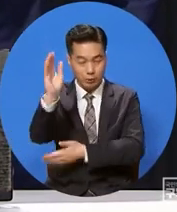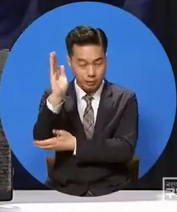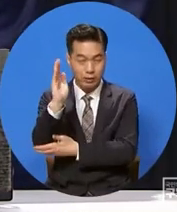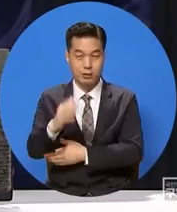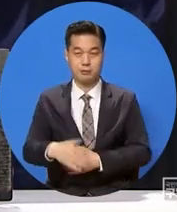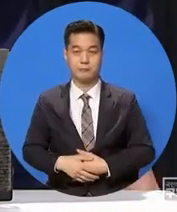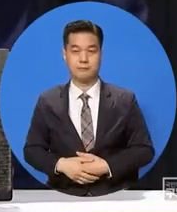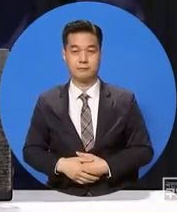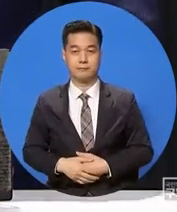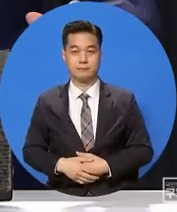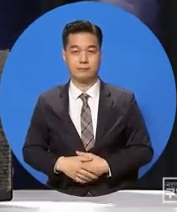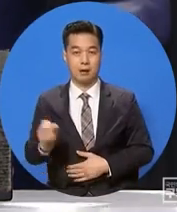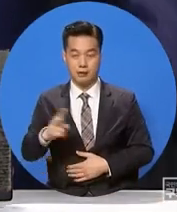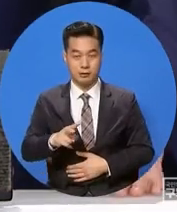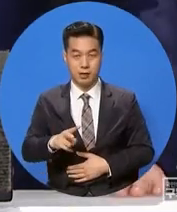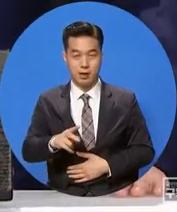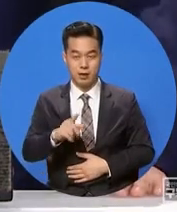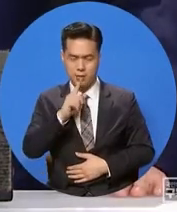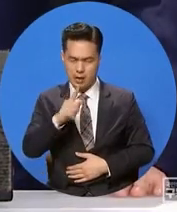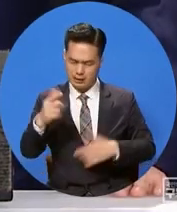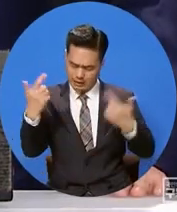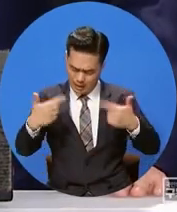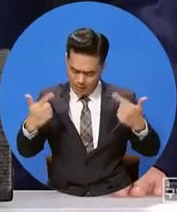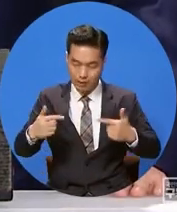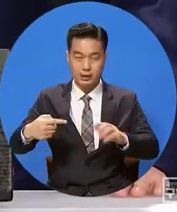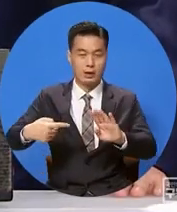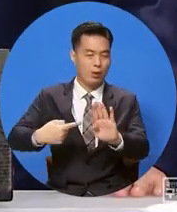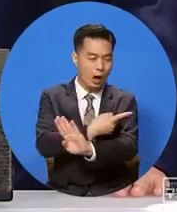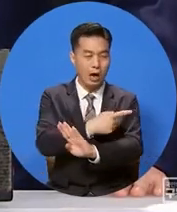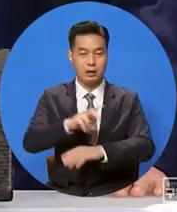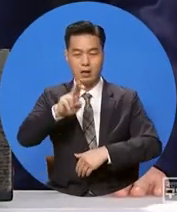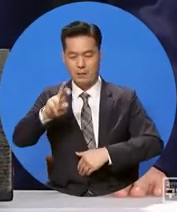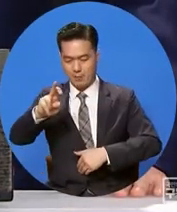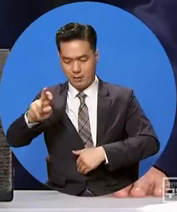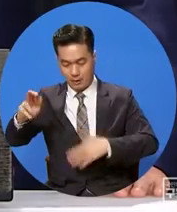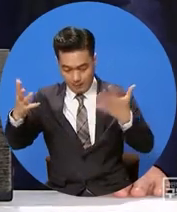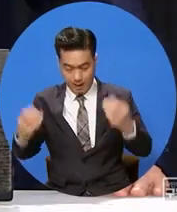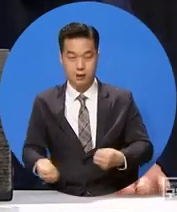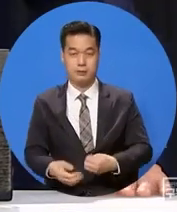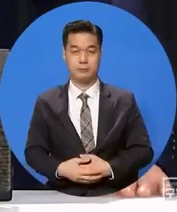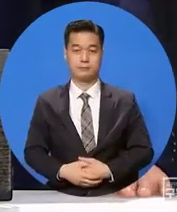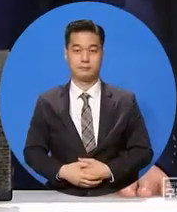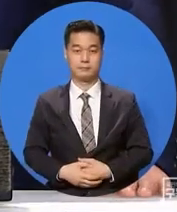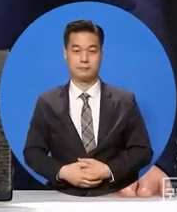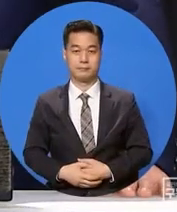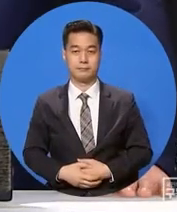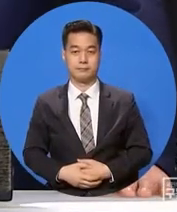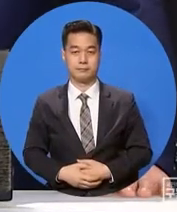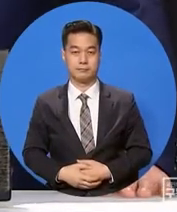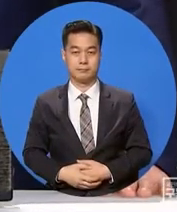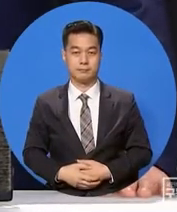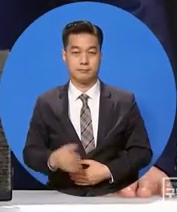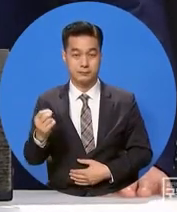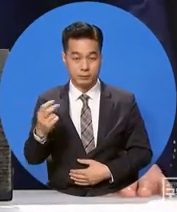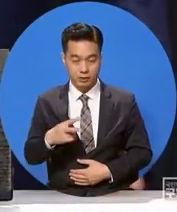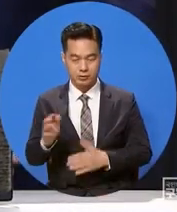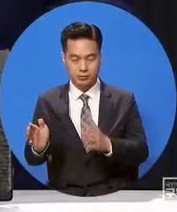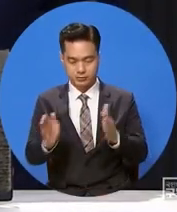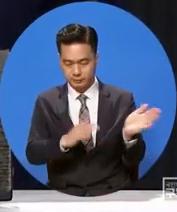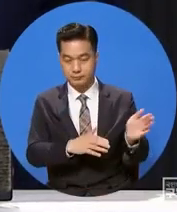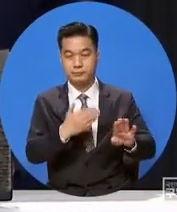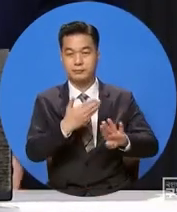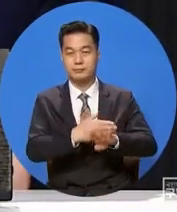하루도 그냥 안 나오는 날 없이 그렇게 장외에서 하시지 않았습니까? 에이. 그리고 예. 그거는 또 뭐